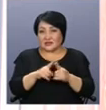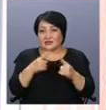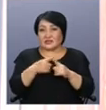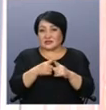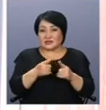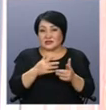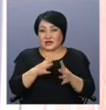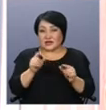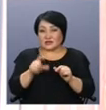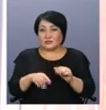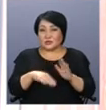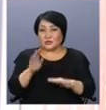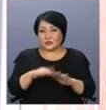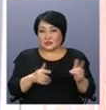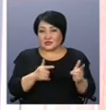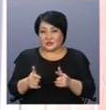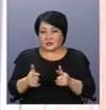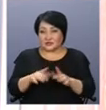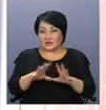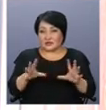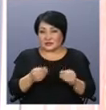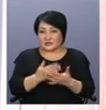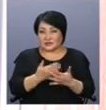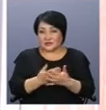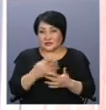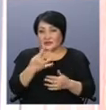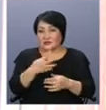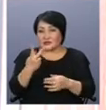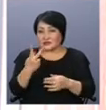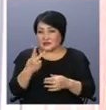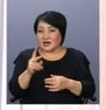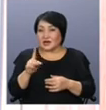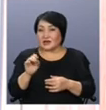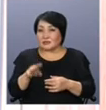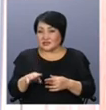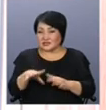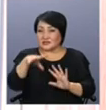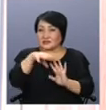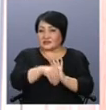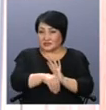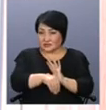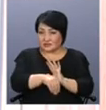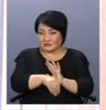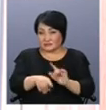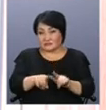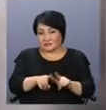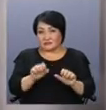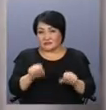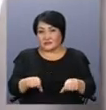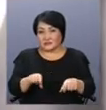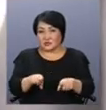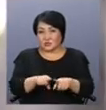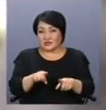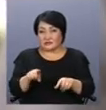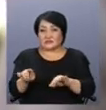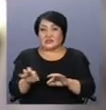зат қой бәрі де. Оның бәріне қазір мысалы 42 әріпімізді сыйғызып отырмыз ғой пернетақтаға. Сол сияқты онда жасауға болар еді.